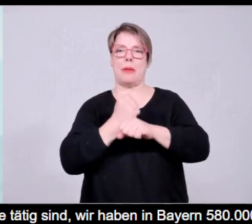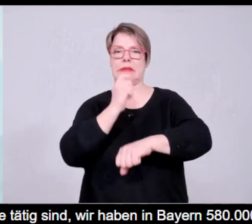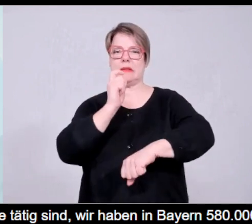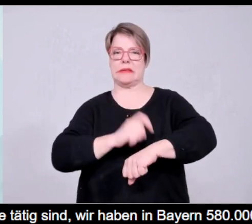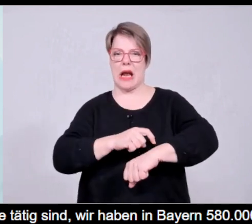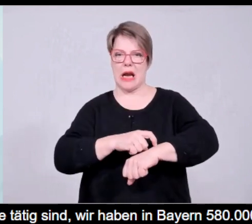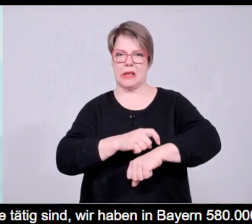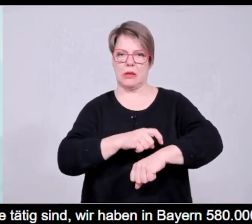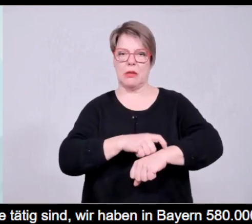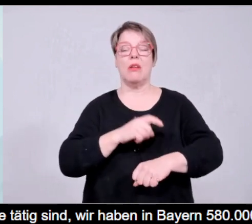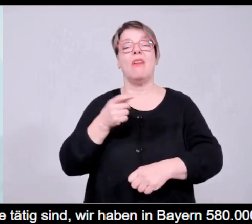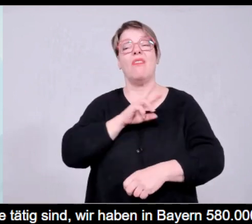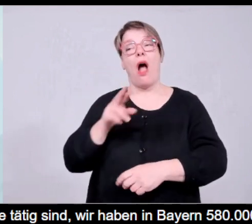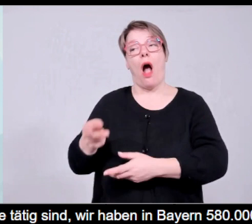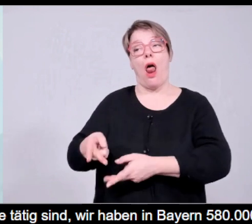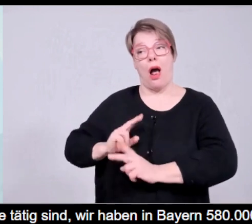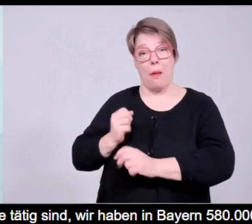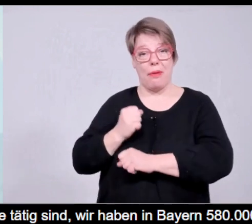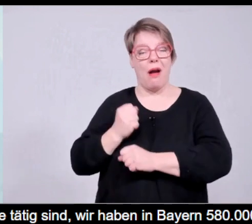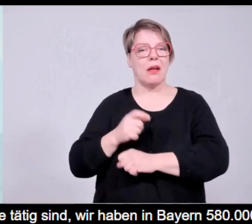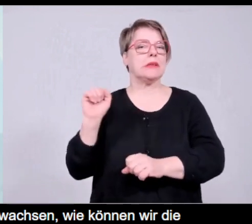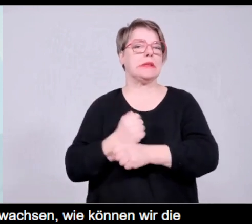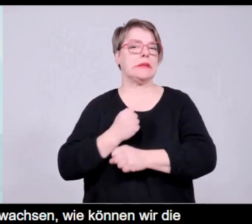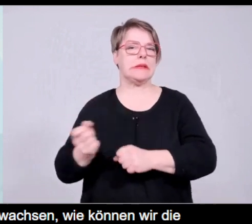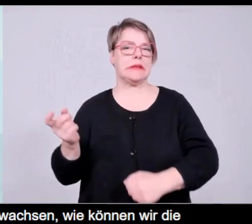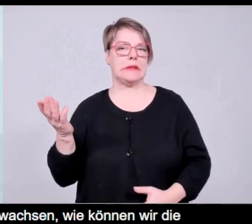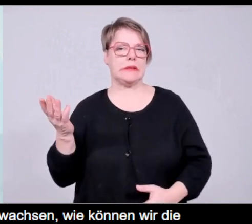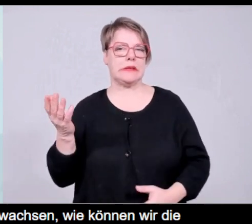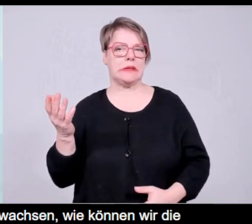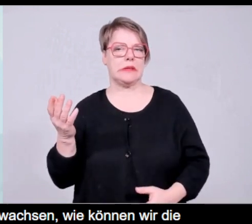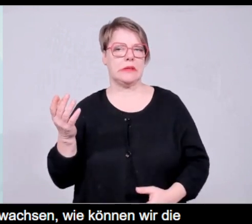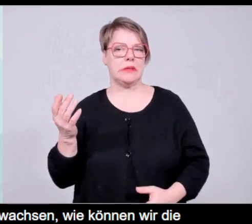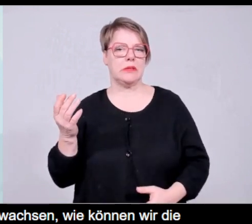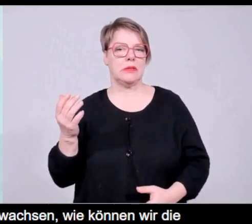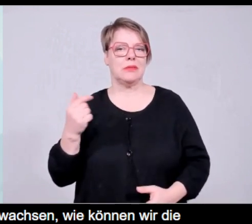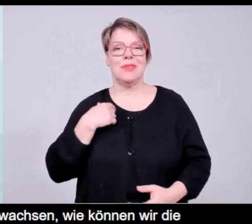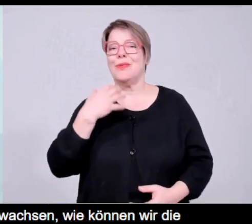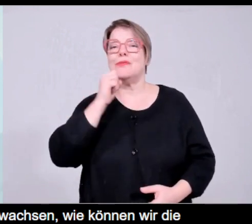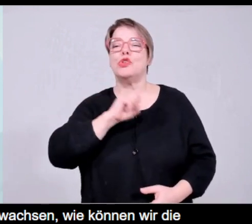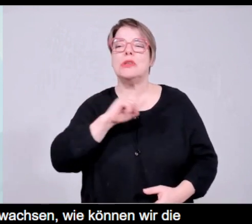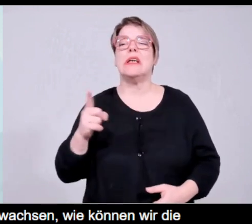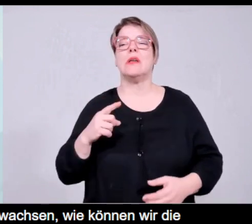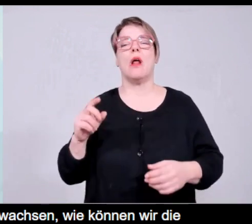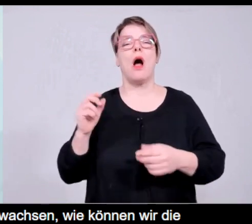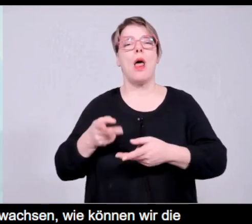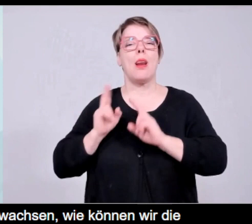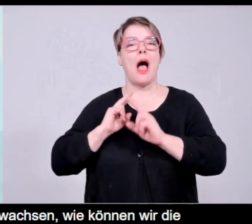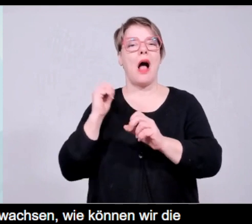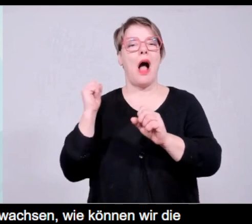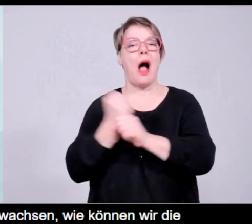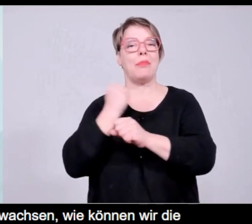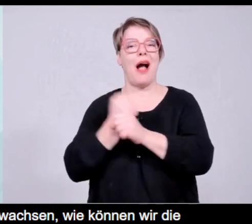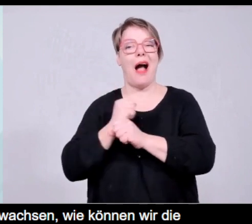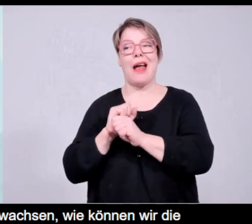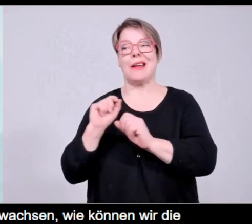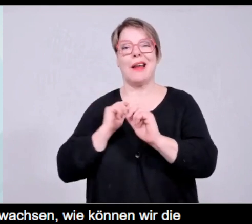aus meiner Sicht genau der richtige und zielgerichtete Weg. Einspringen statt abspringen ist da die Botschaft, weil wir mit